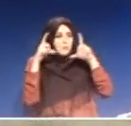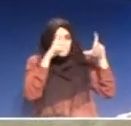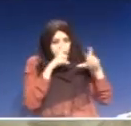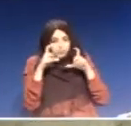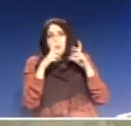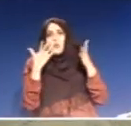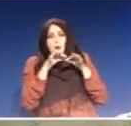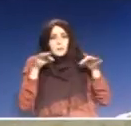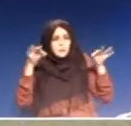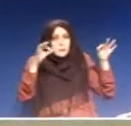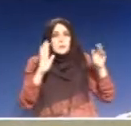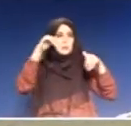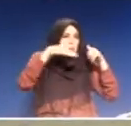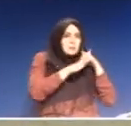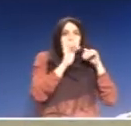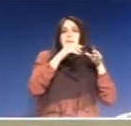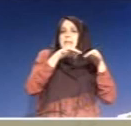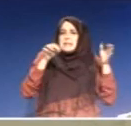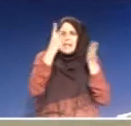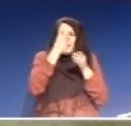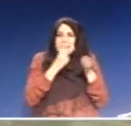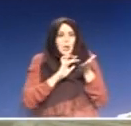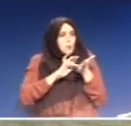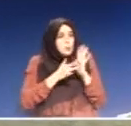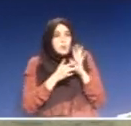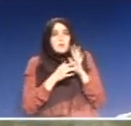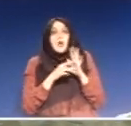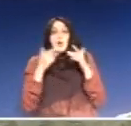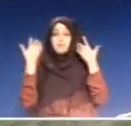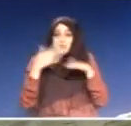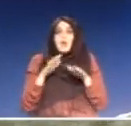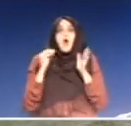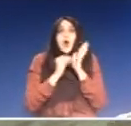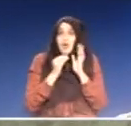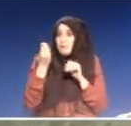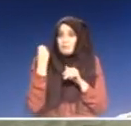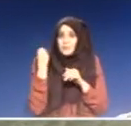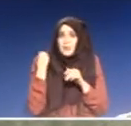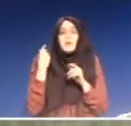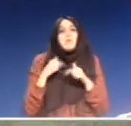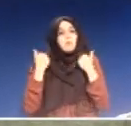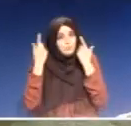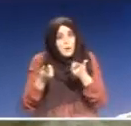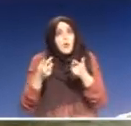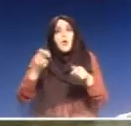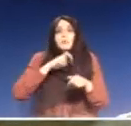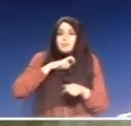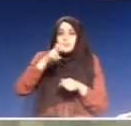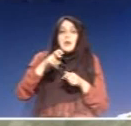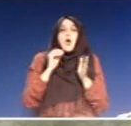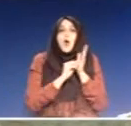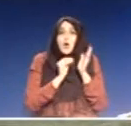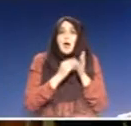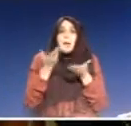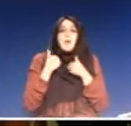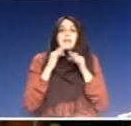خدمنا في الميدان كي كملنا زادوا عيطوا لي عاودت وليت لهنا للبيرو وجابوا لي واحد القضيه